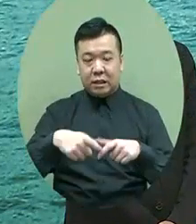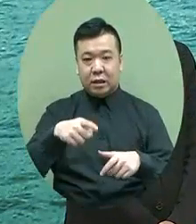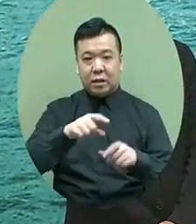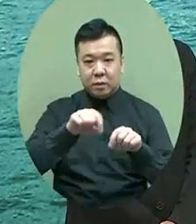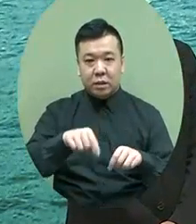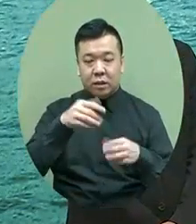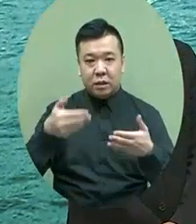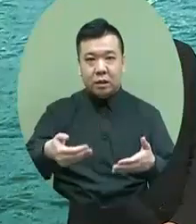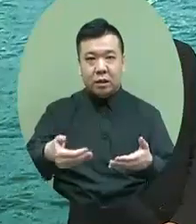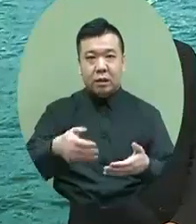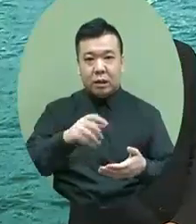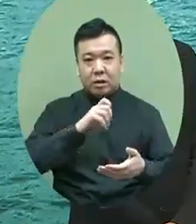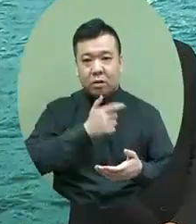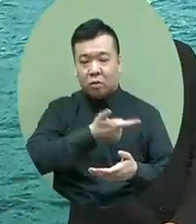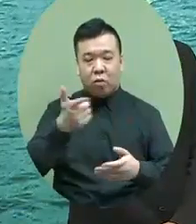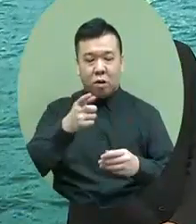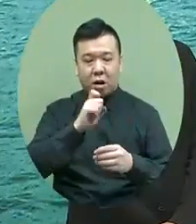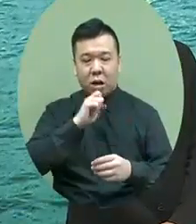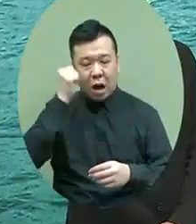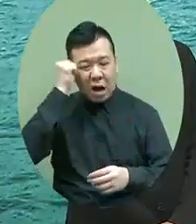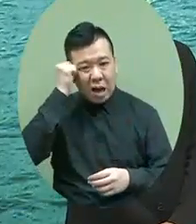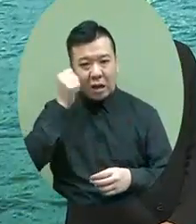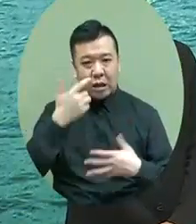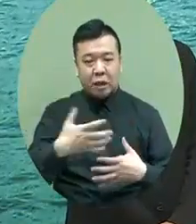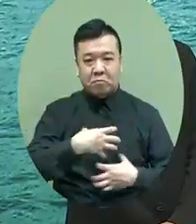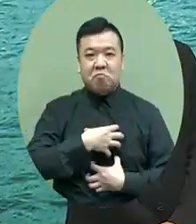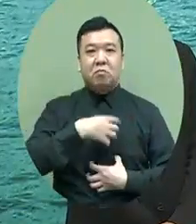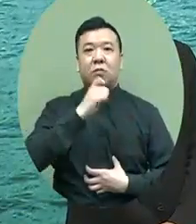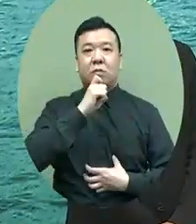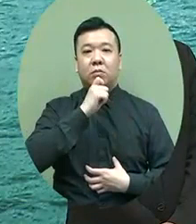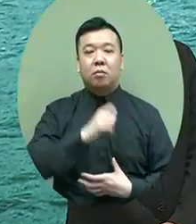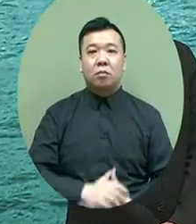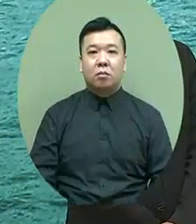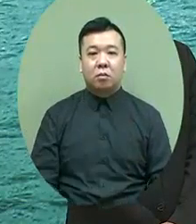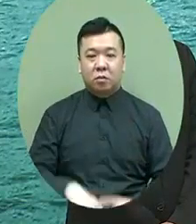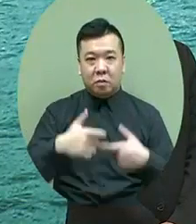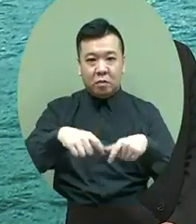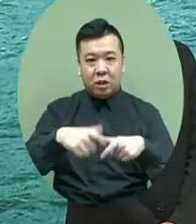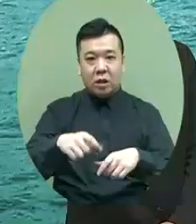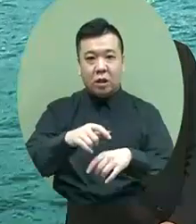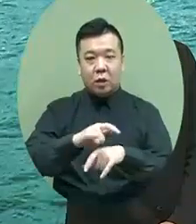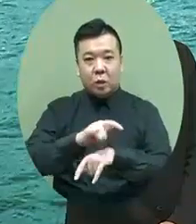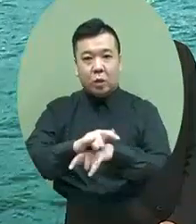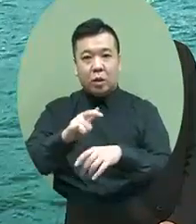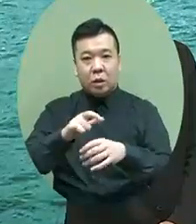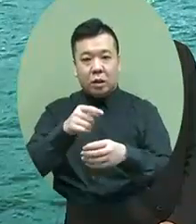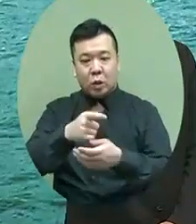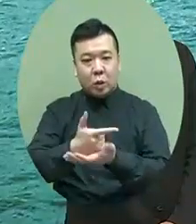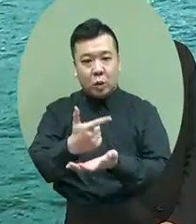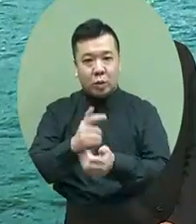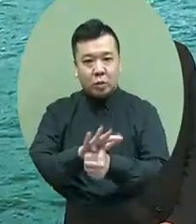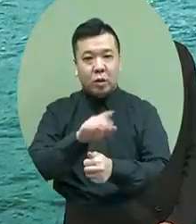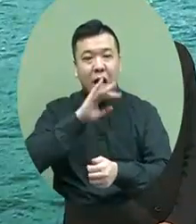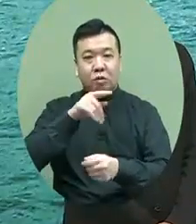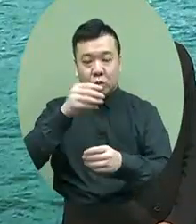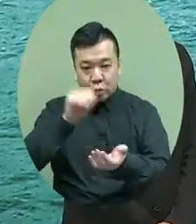提問。失業嘅問題係香港而家係好大家都面對嘅問題，大家都感受到呢個嘅情況嘅。失業援助金係一個